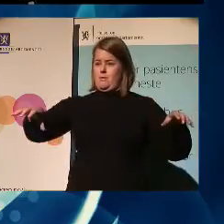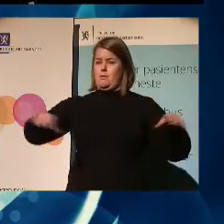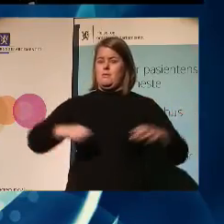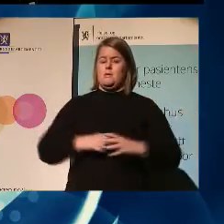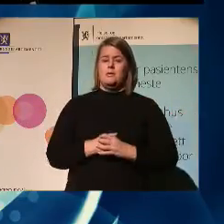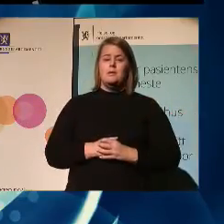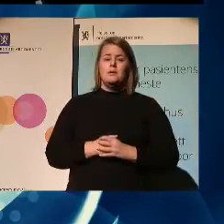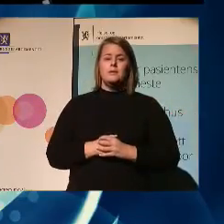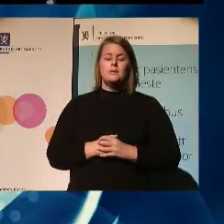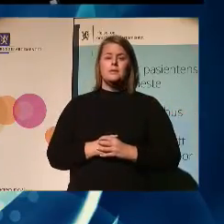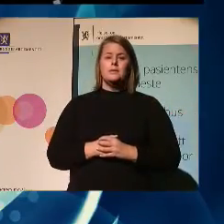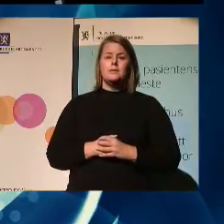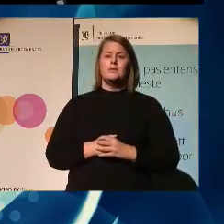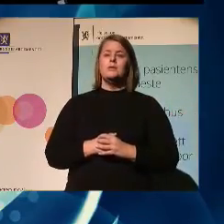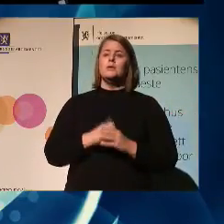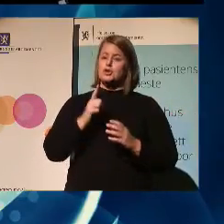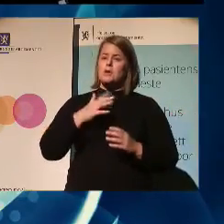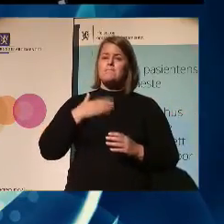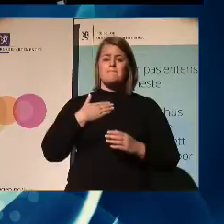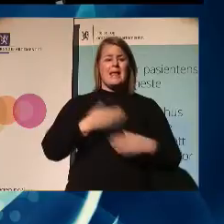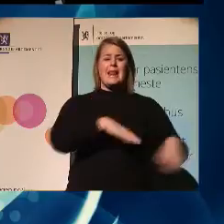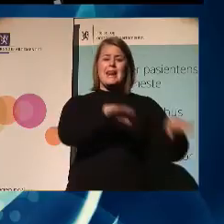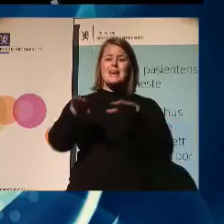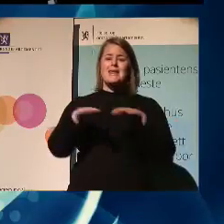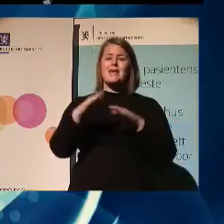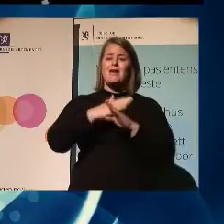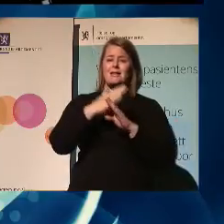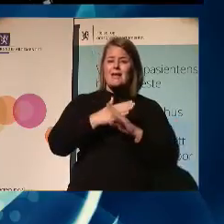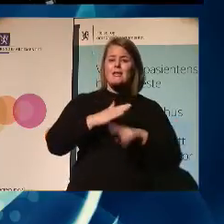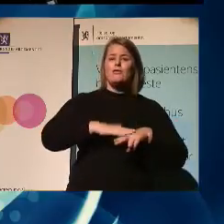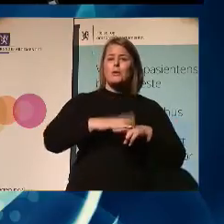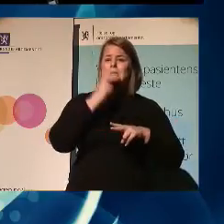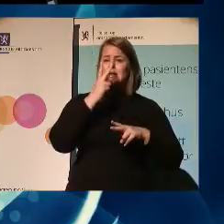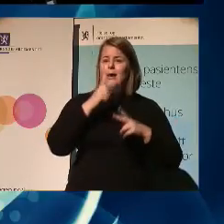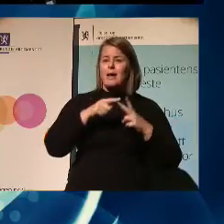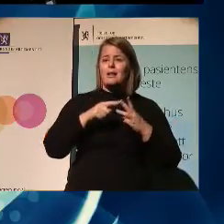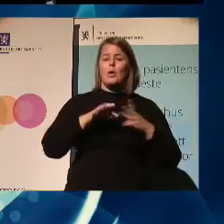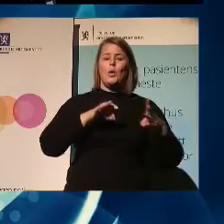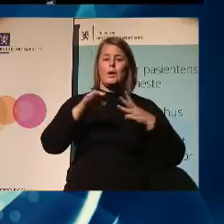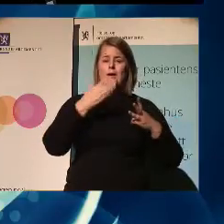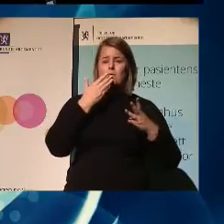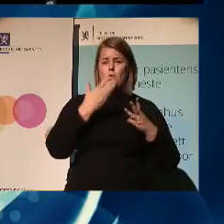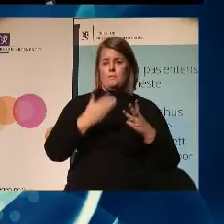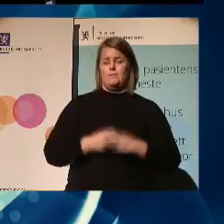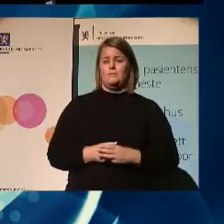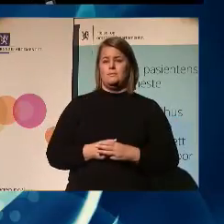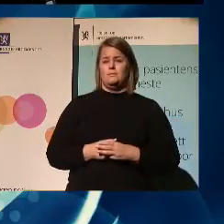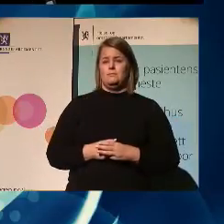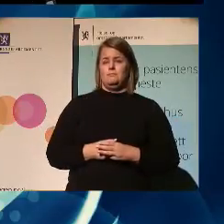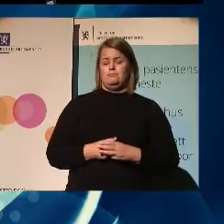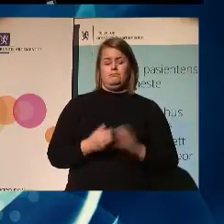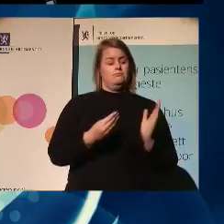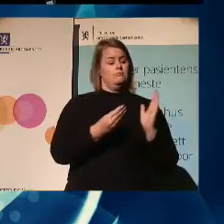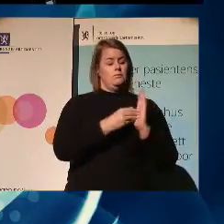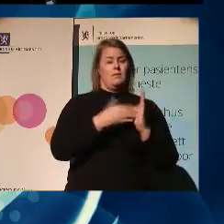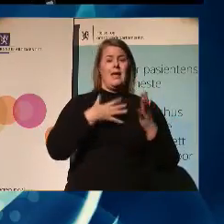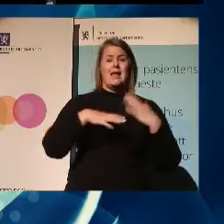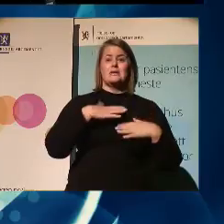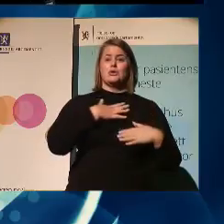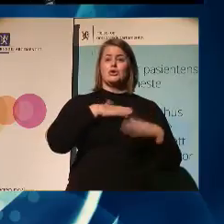28 pakkeforløp for å sikre lik kvalitet, forutsigbarhet og god koordinering. Vi har også sagt I helse-